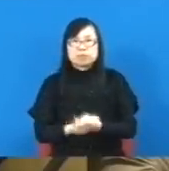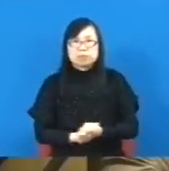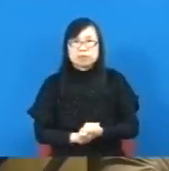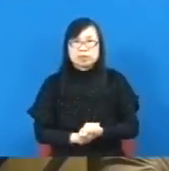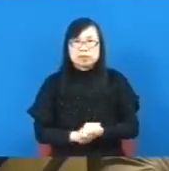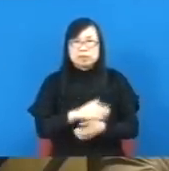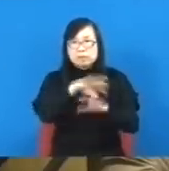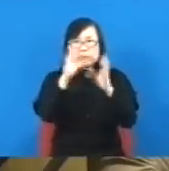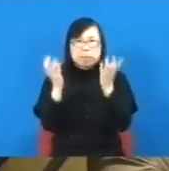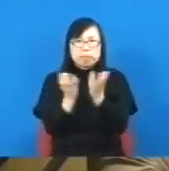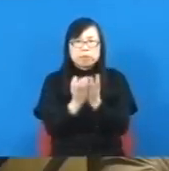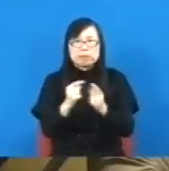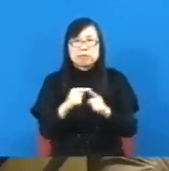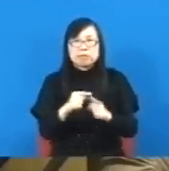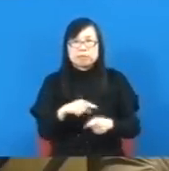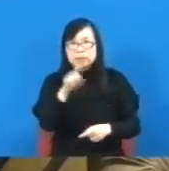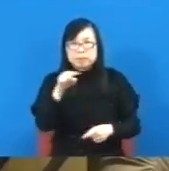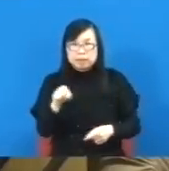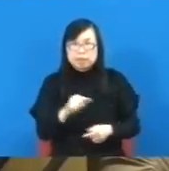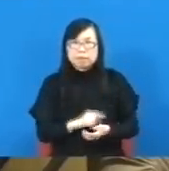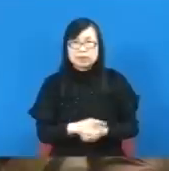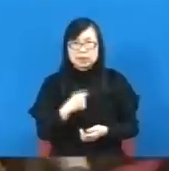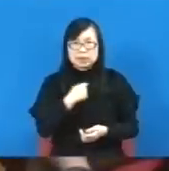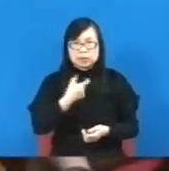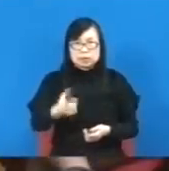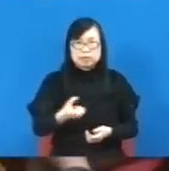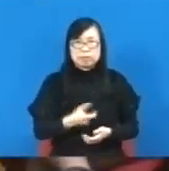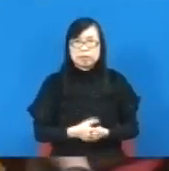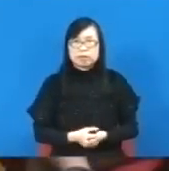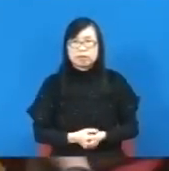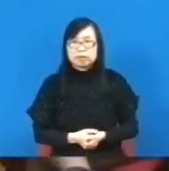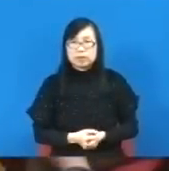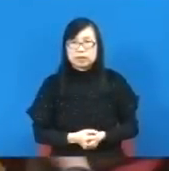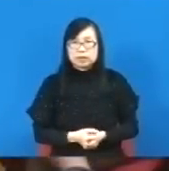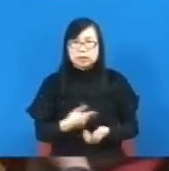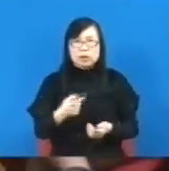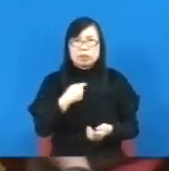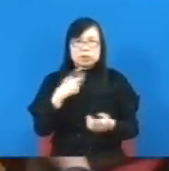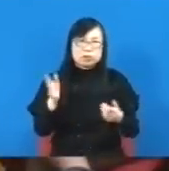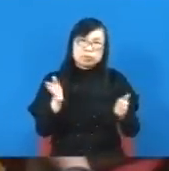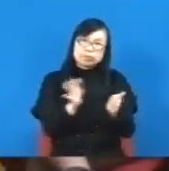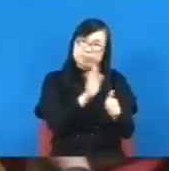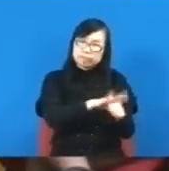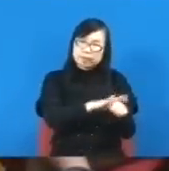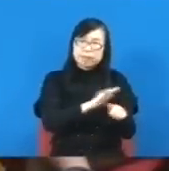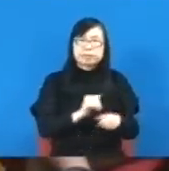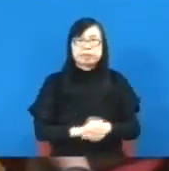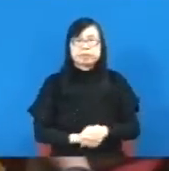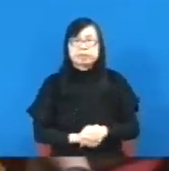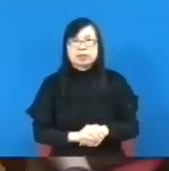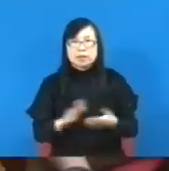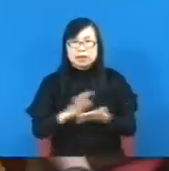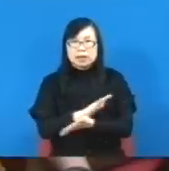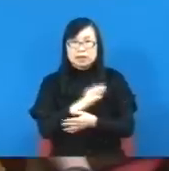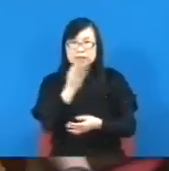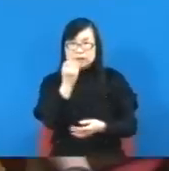勞師動眾？要錢噶嘛，唔要錢都拍膊頭噶嘛。 嚇！ 年